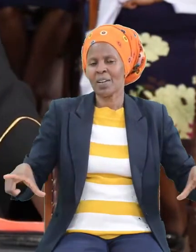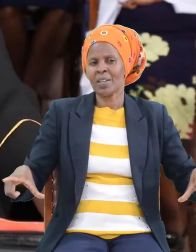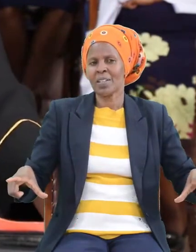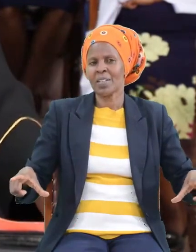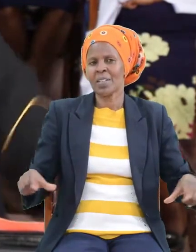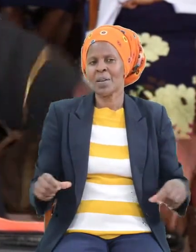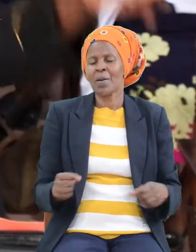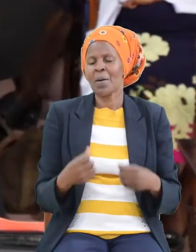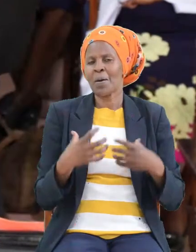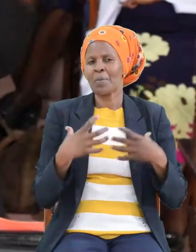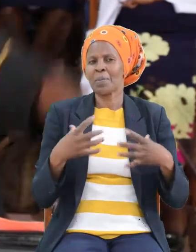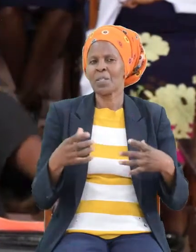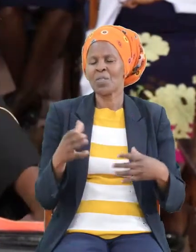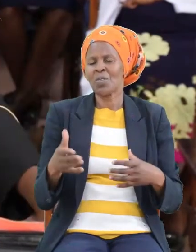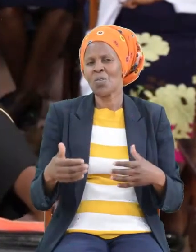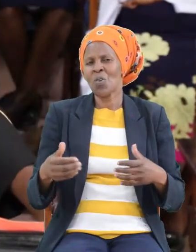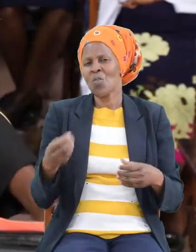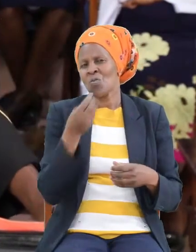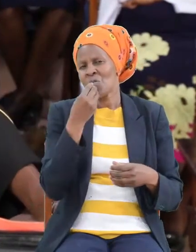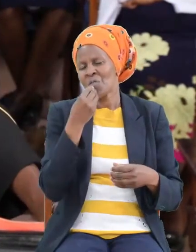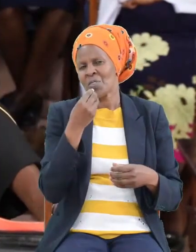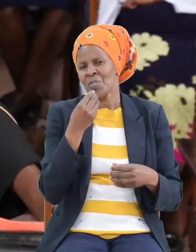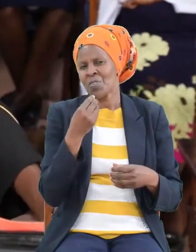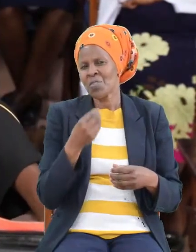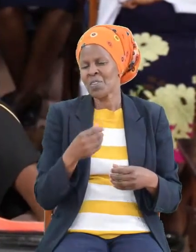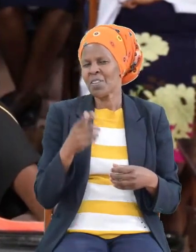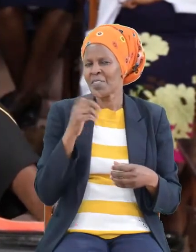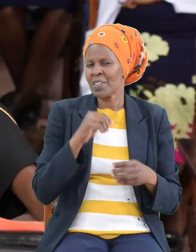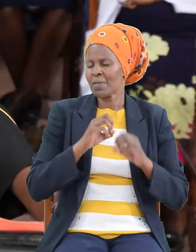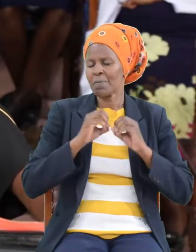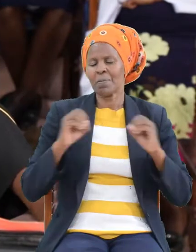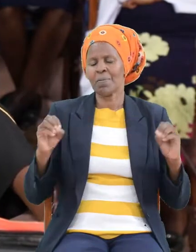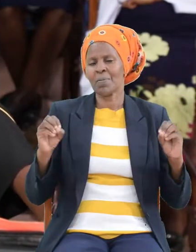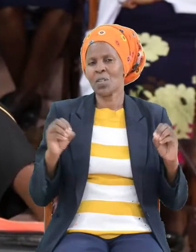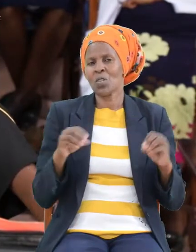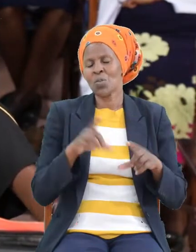yatanawili, hamtakosa chakula kwa sababu mashamba